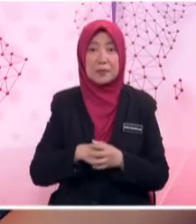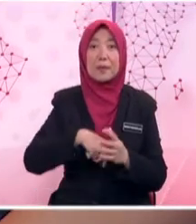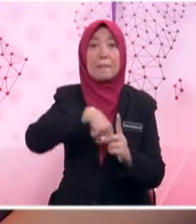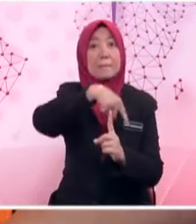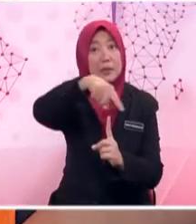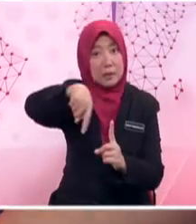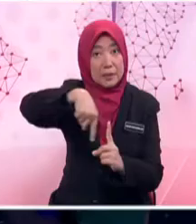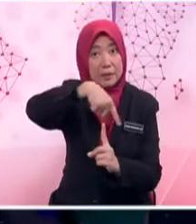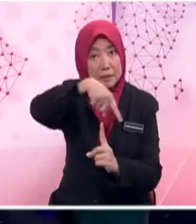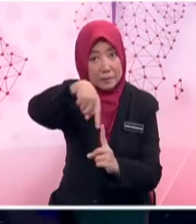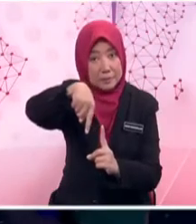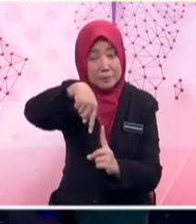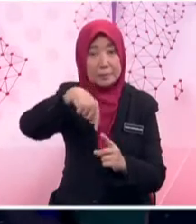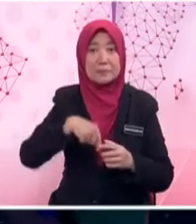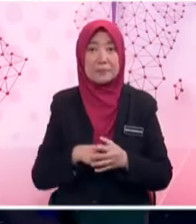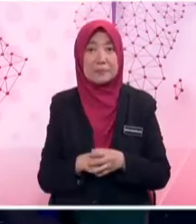Bila?